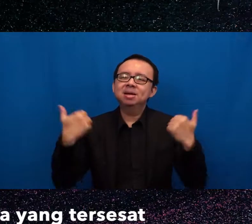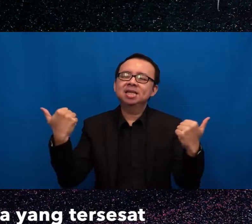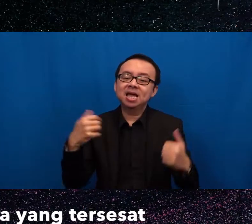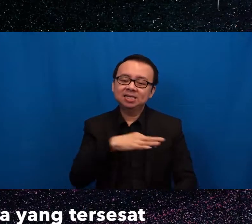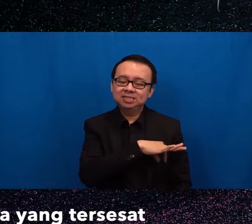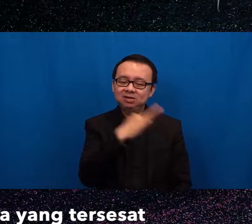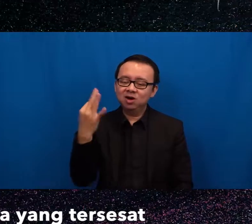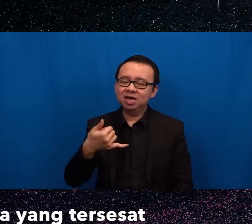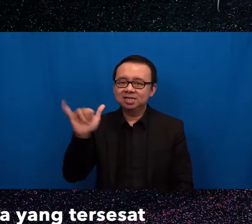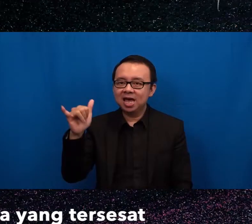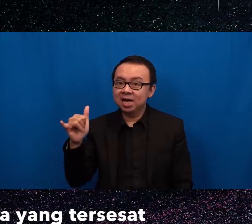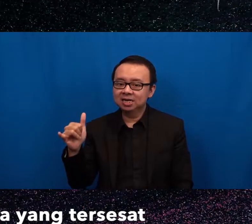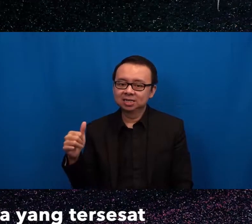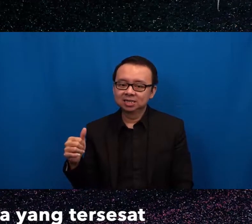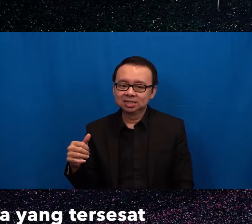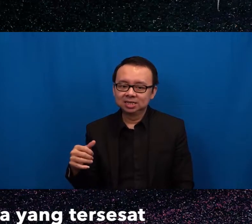menyelamatkan jiwa yang